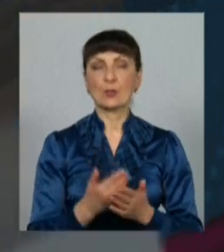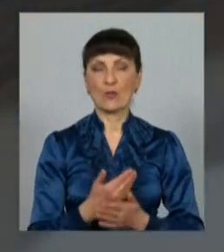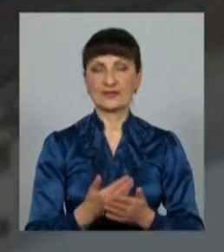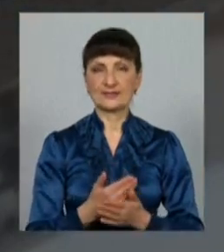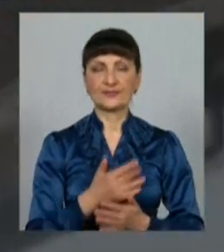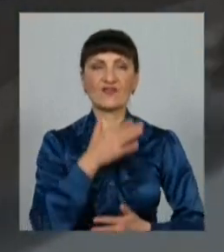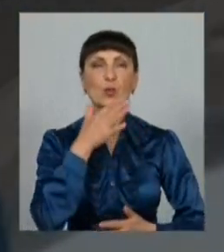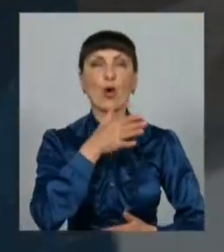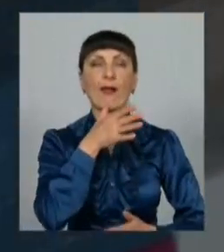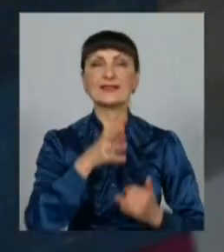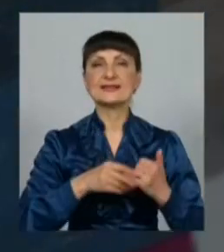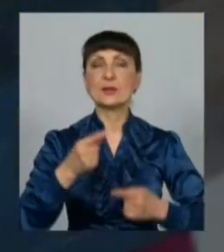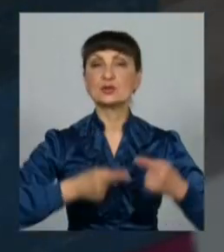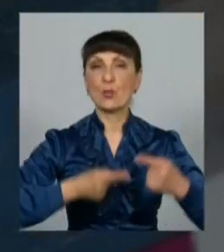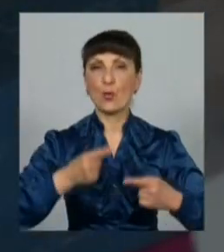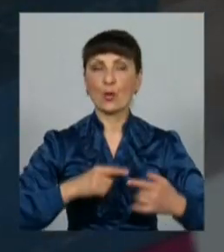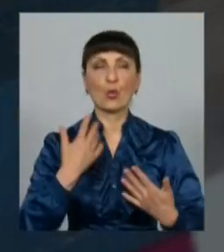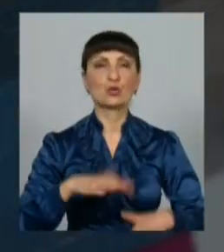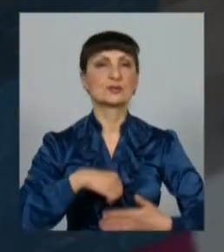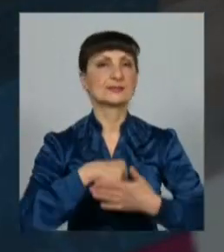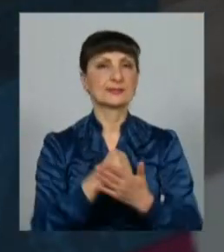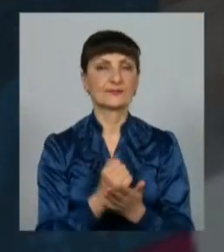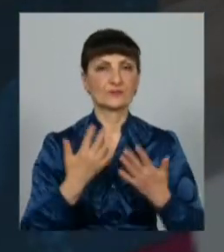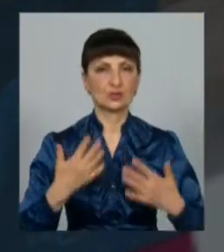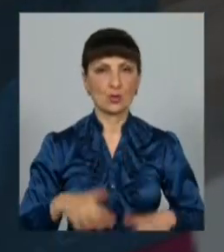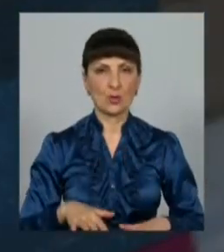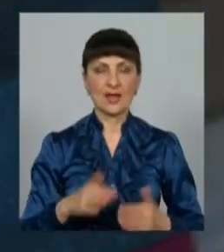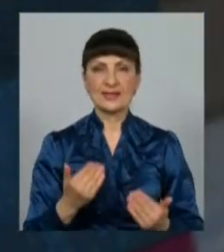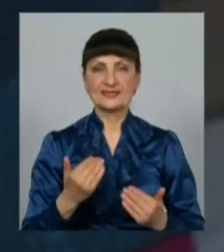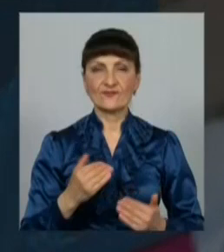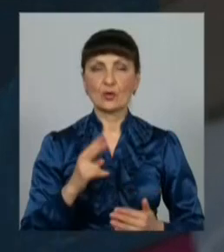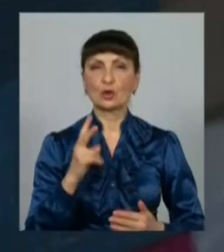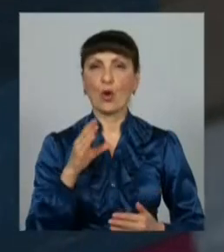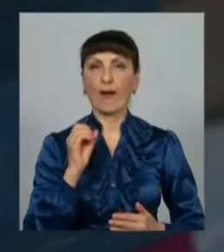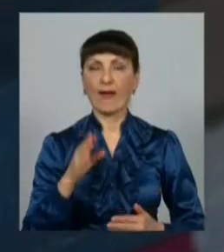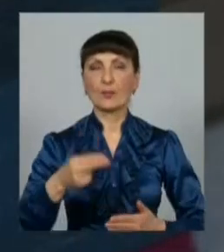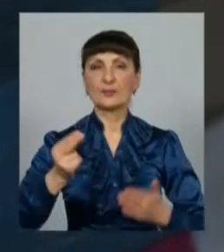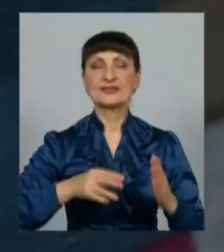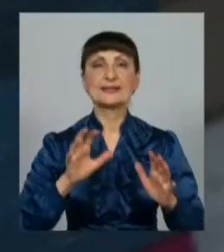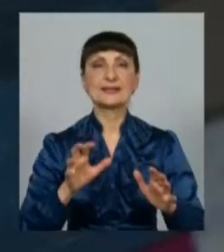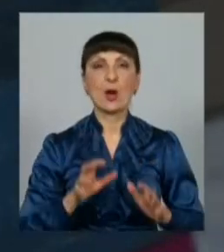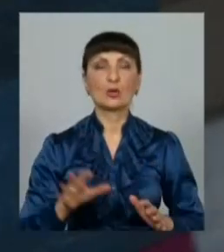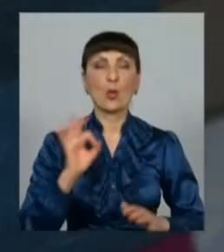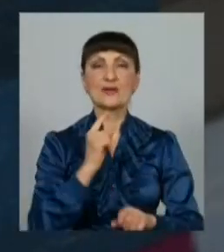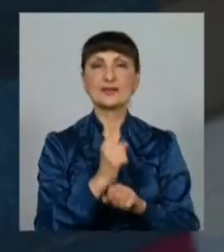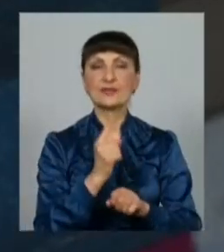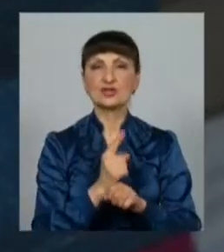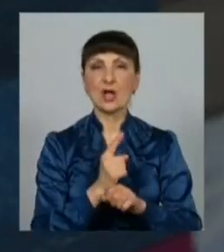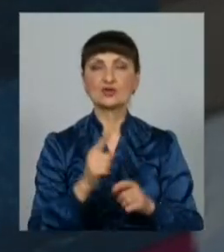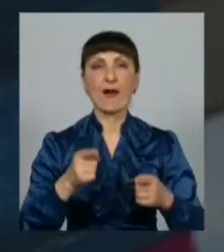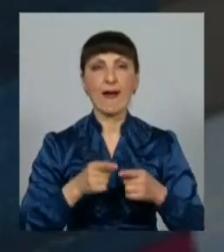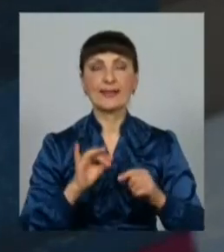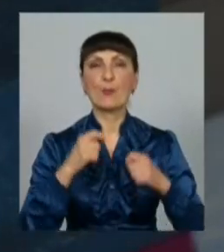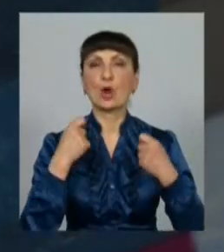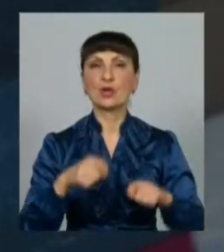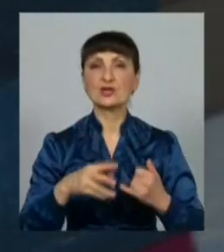в многолетнем земельным и споре наконец поставлена жирная точка сегодня касым-жомарт токаев подписал закон запрещающий аренду и